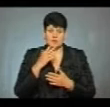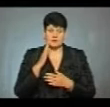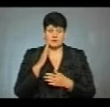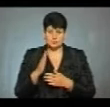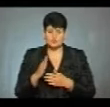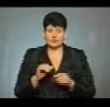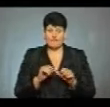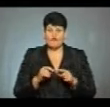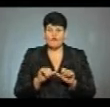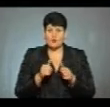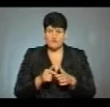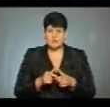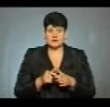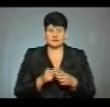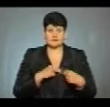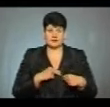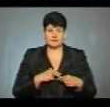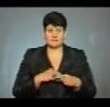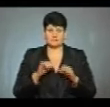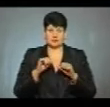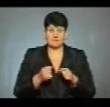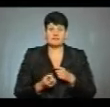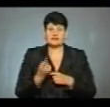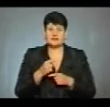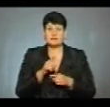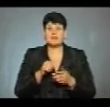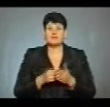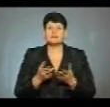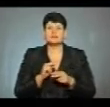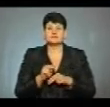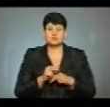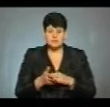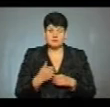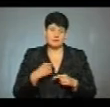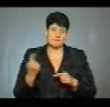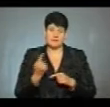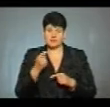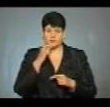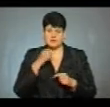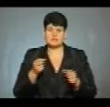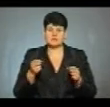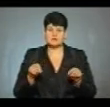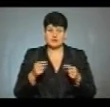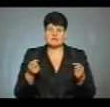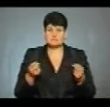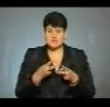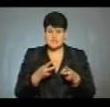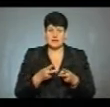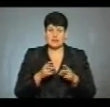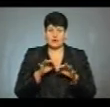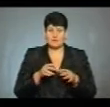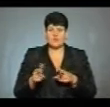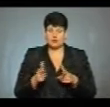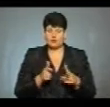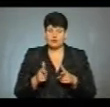будуть формувати кадровий потенціал для цих відділень, виникне питання їх навчати. Тому ми вперше в Україні створили спеціальний навчальний комплекс для підготовки фахівців